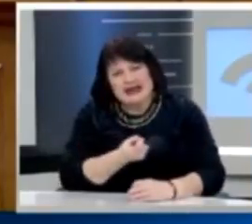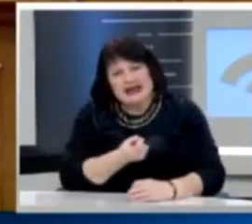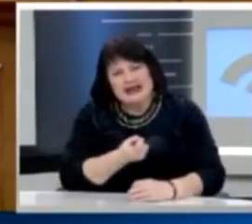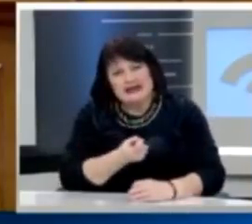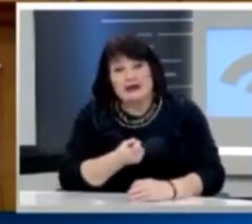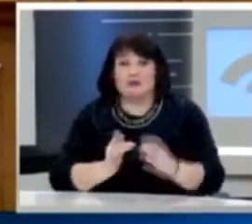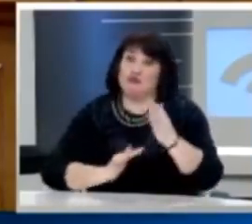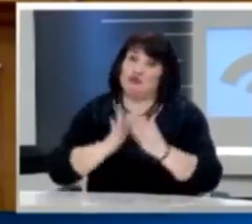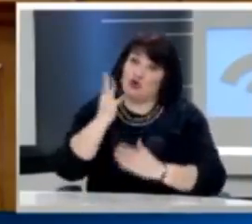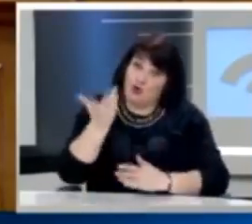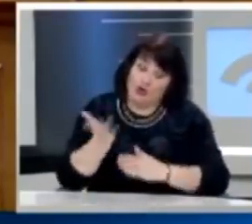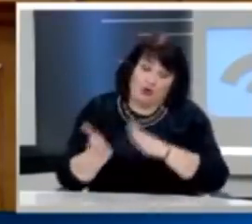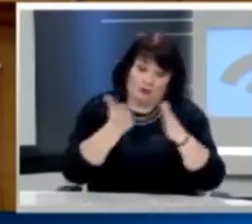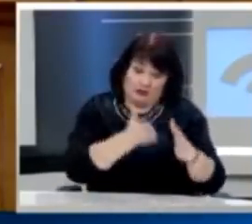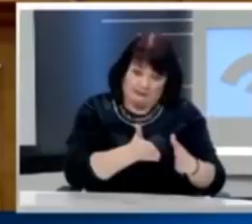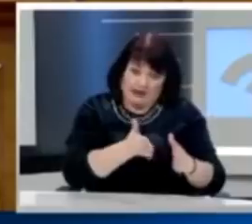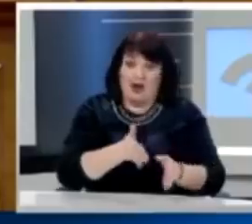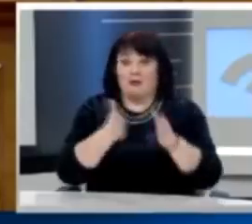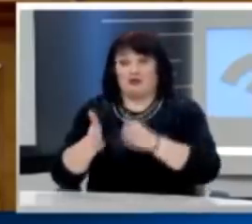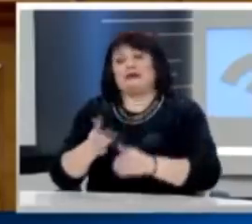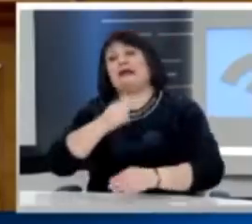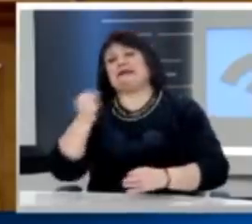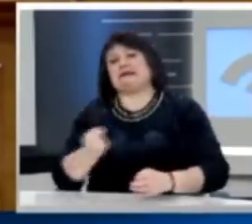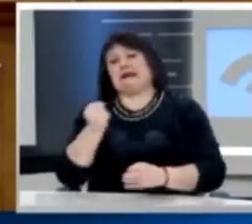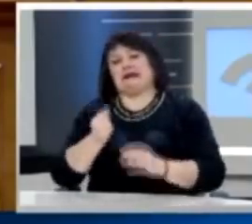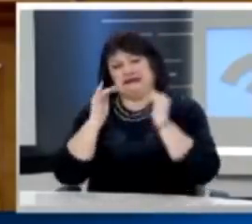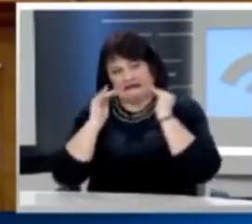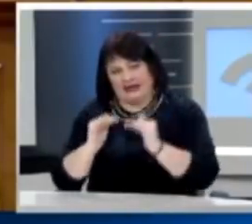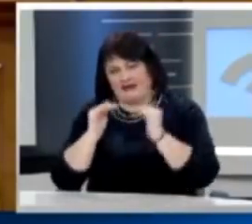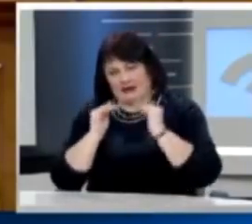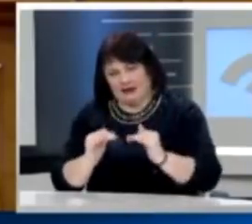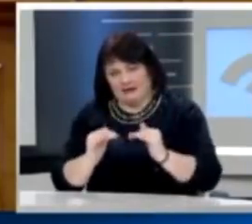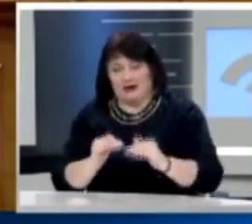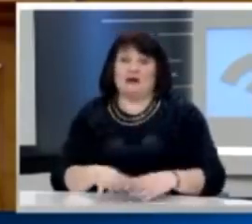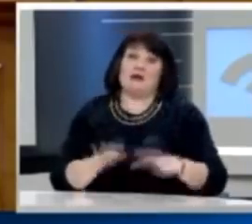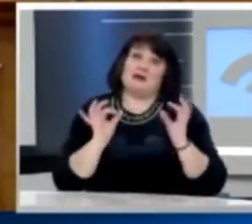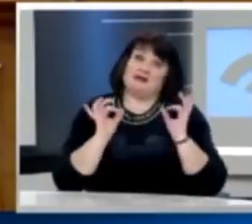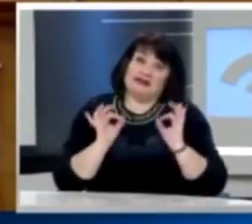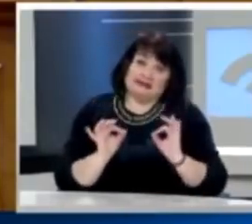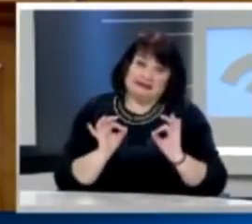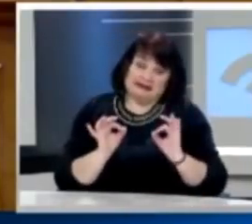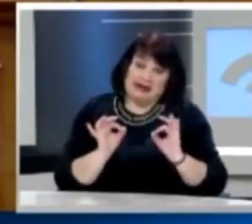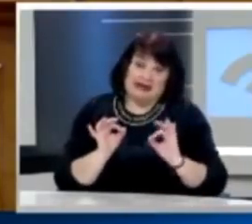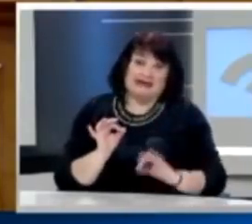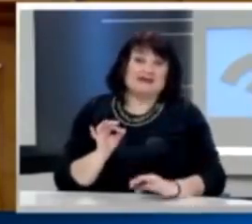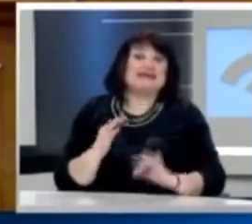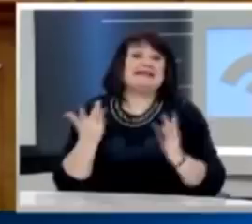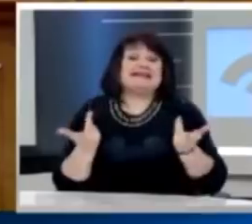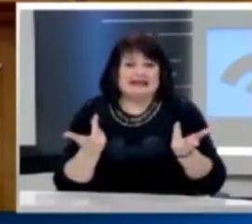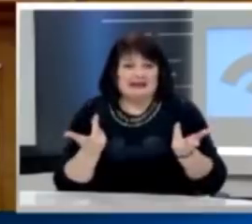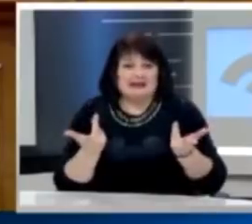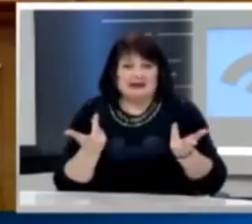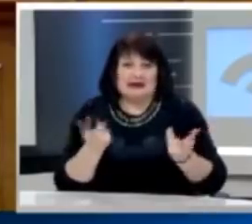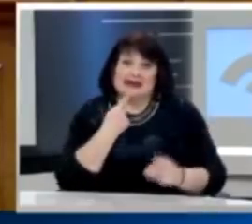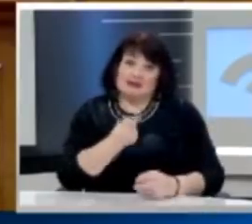περί προόδου από τη μια και συντήρησης από την άλλη. Άλλωστε, το δήθεν προοδευτικό